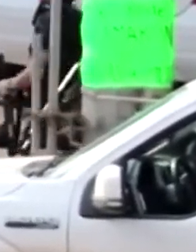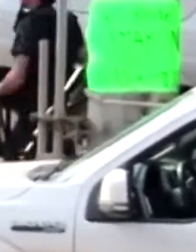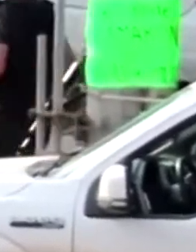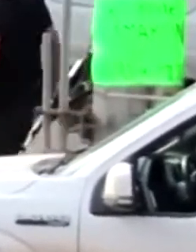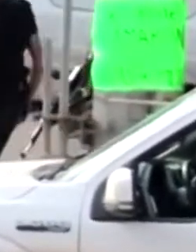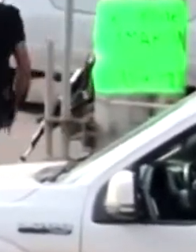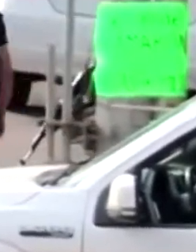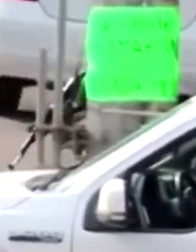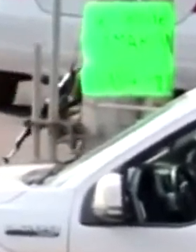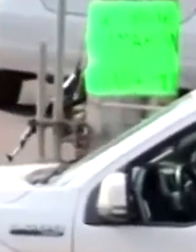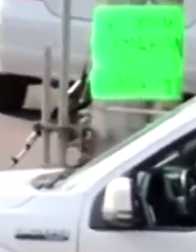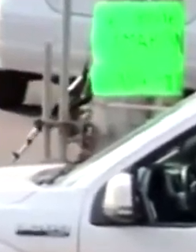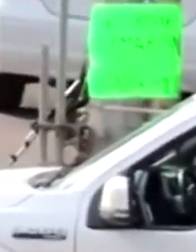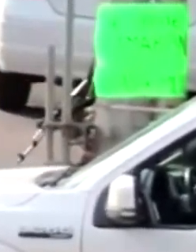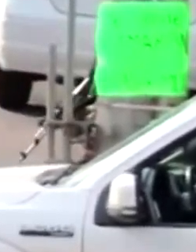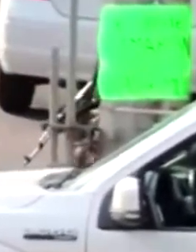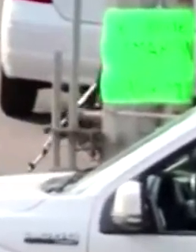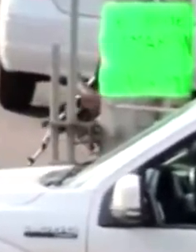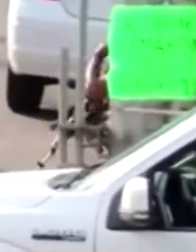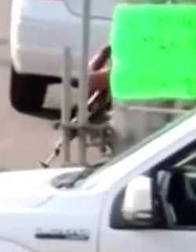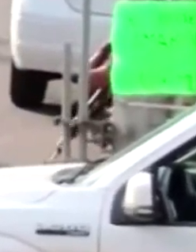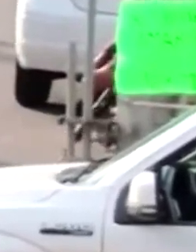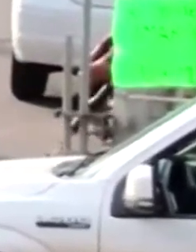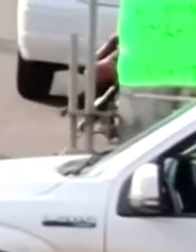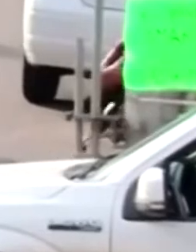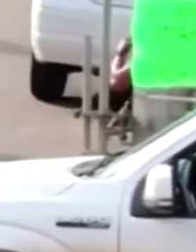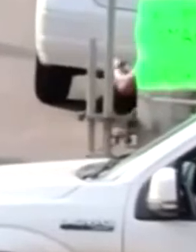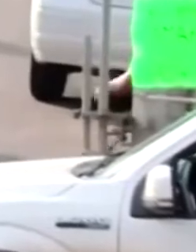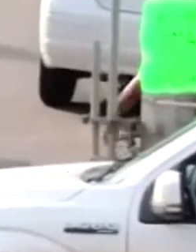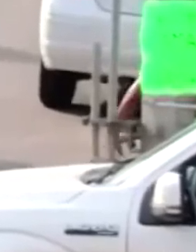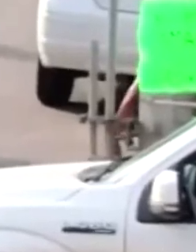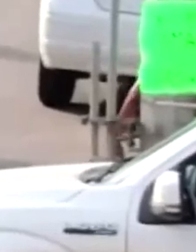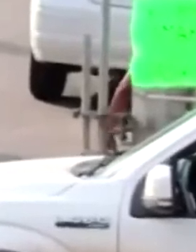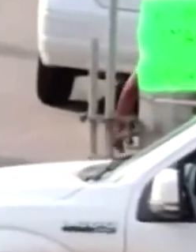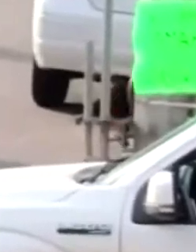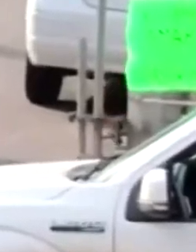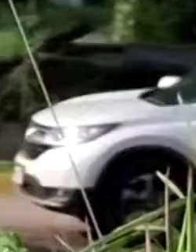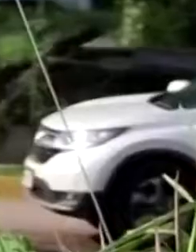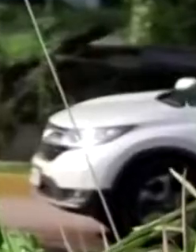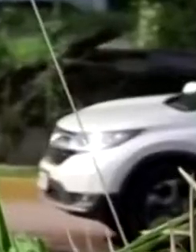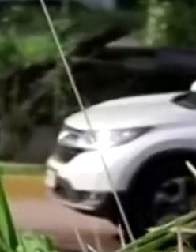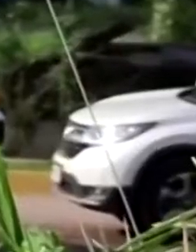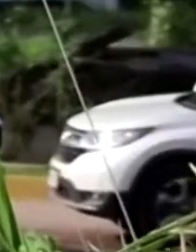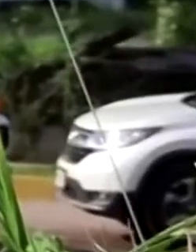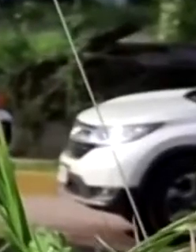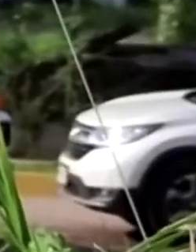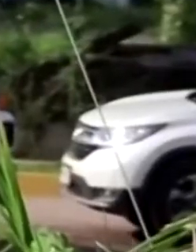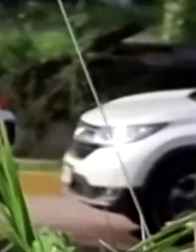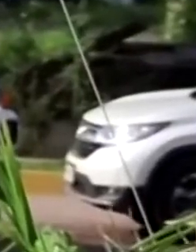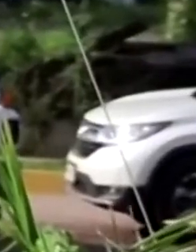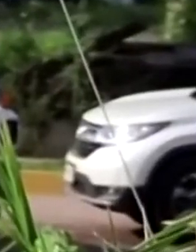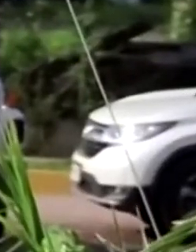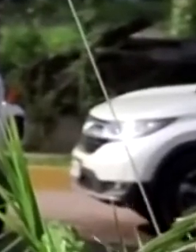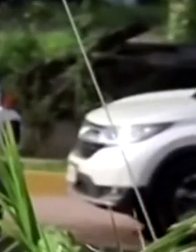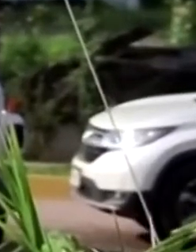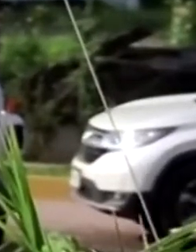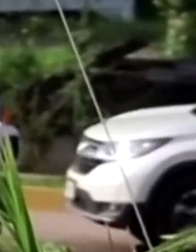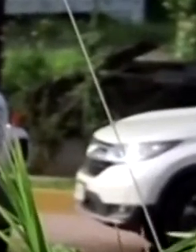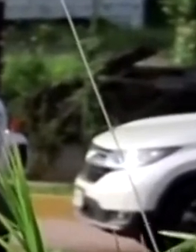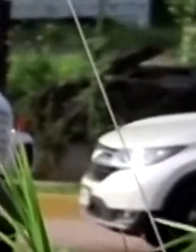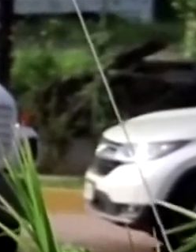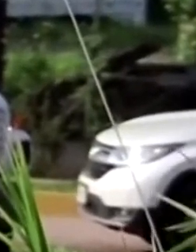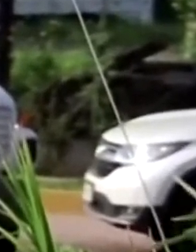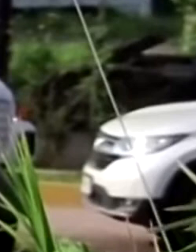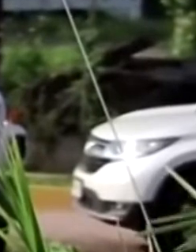nötig gemacht, argumentierte die Regierung. Ovidio Guzmán wurde freigelassen. Diese Entscheidung sei richtig